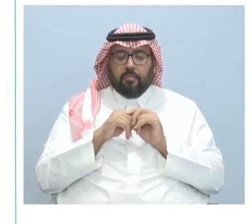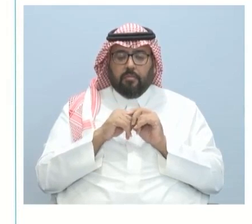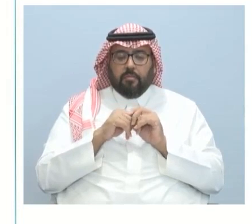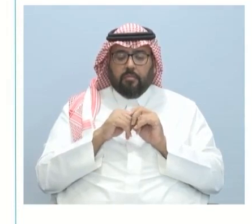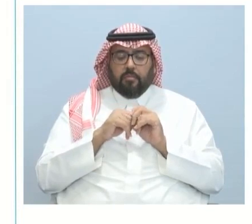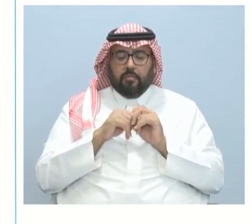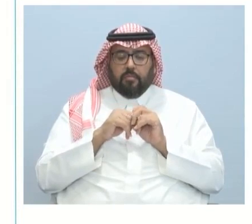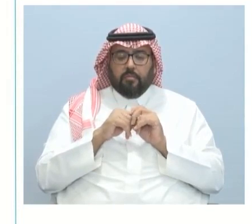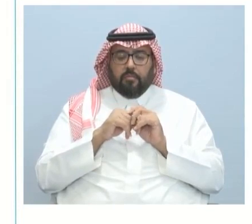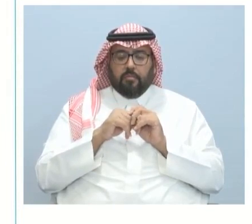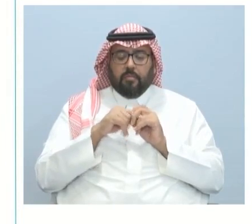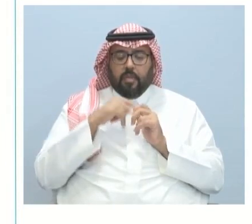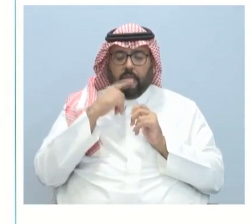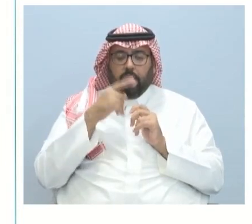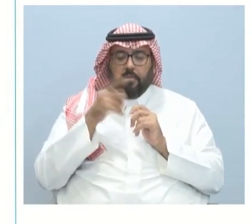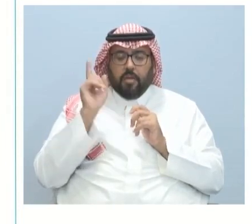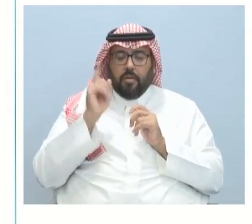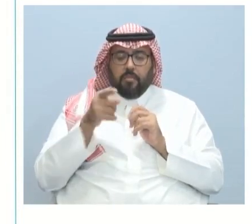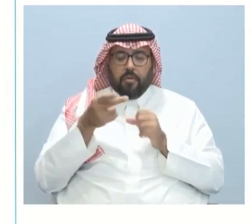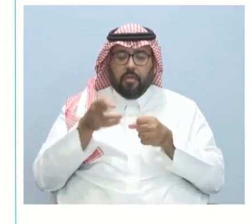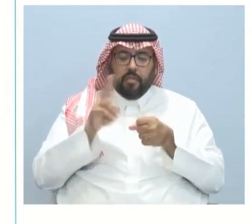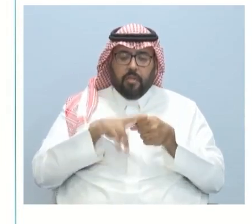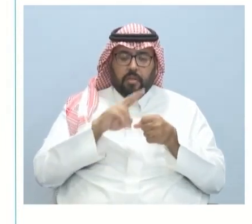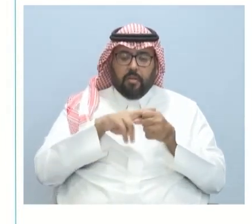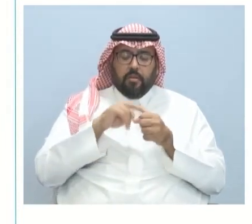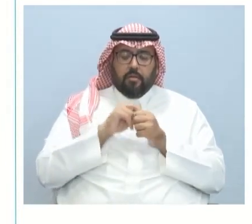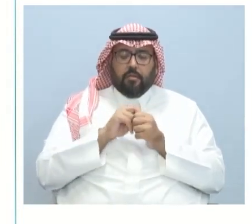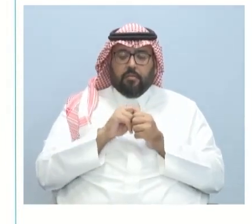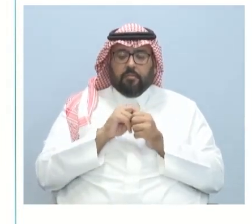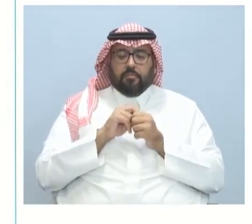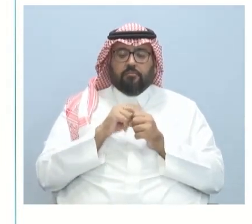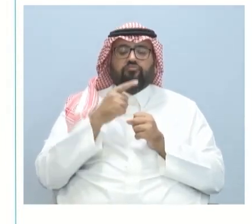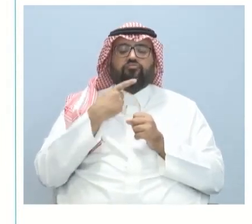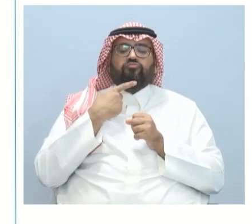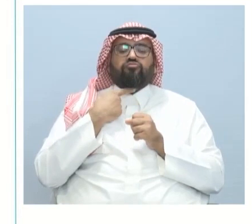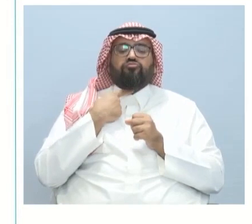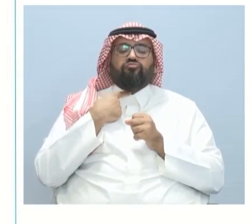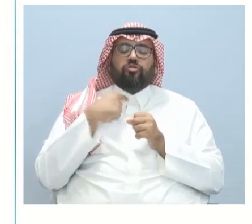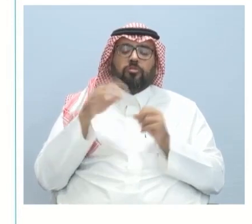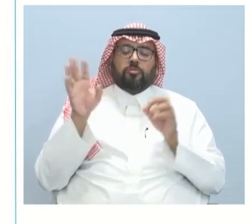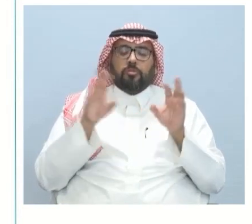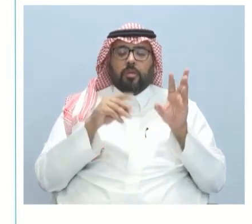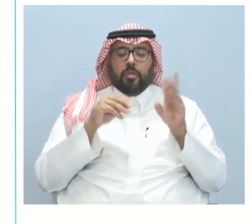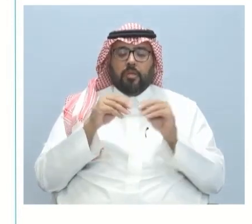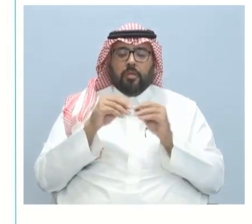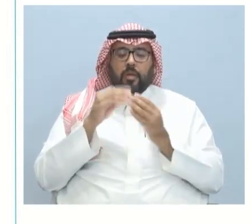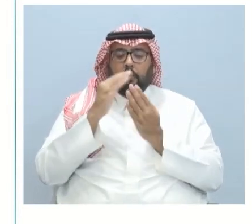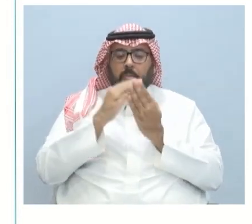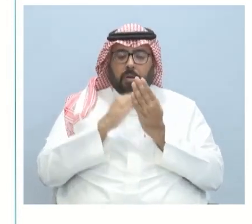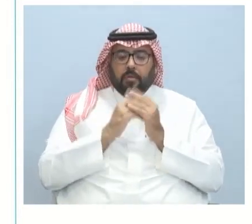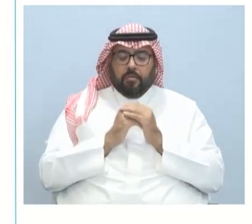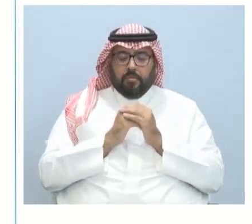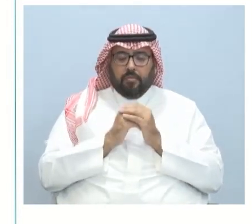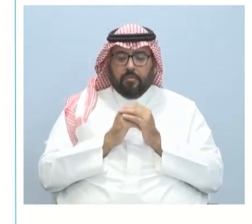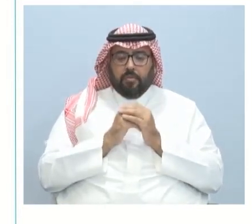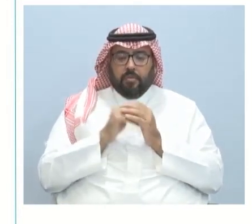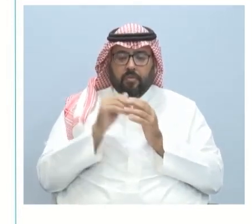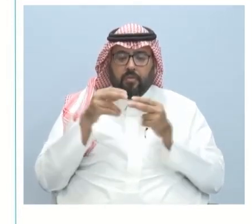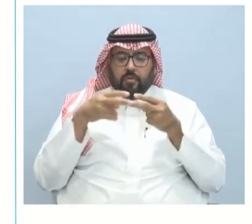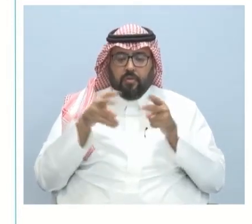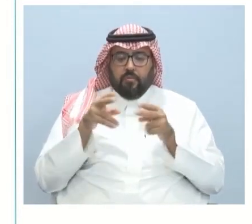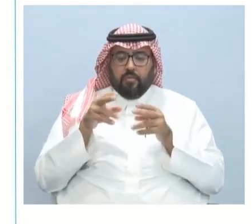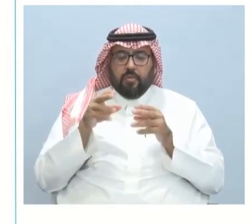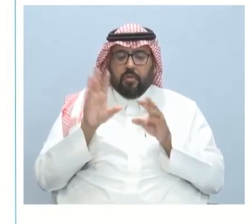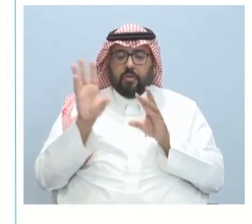ايضا تكلمنا عن اوامر التكرار وذكرنا انك قد ترغب في بعض الاحيان بانشاء برنامج ينفذ نفس